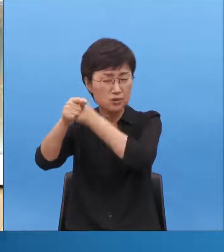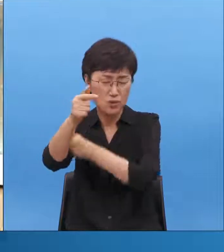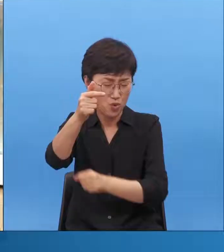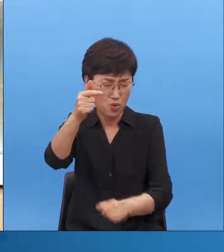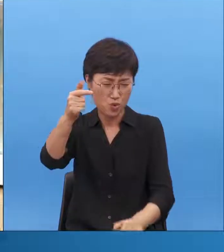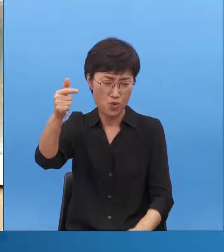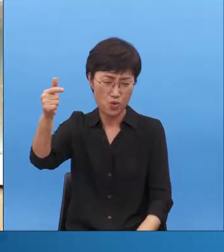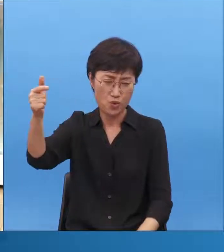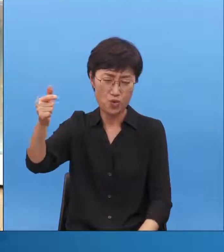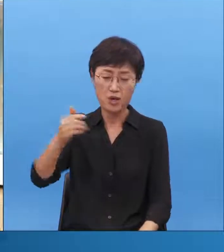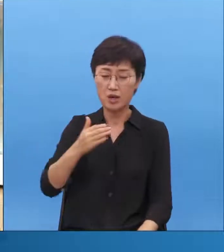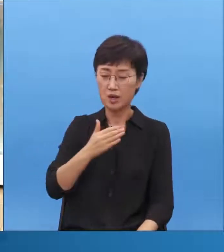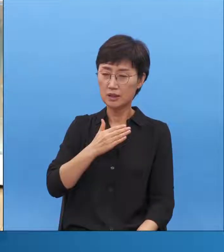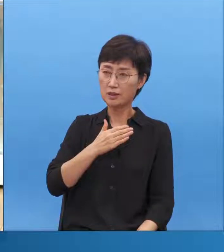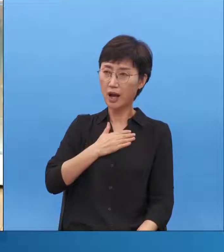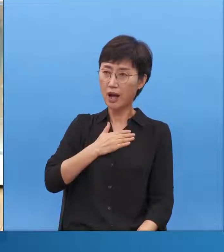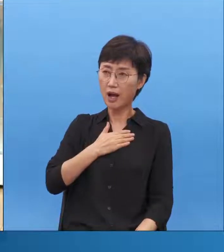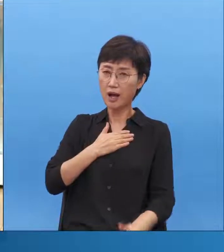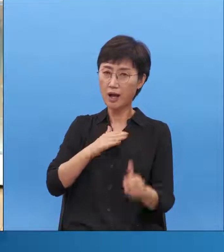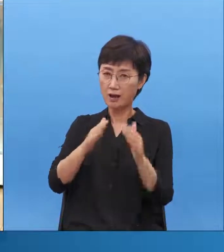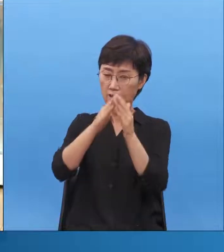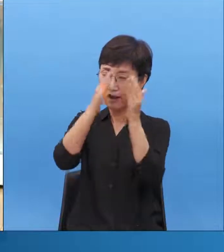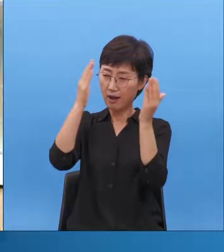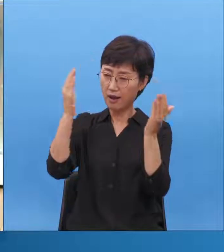하나님의 큰 뜻을